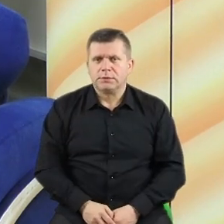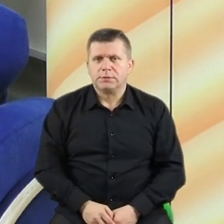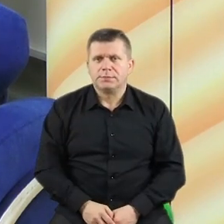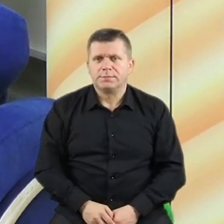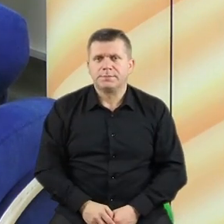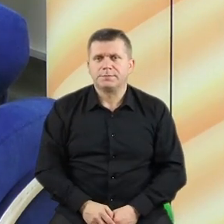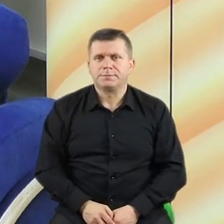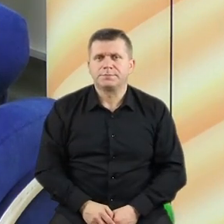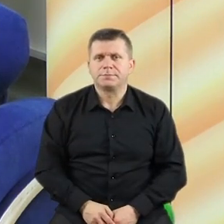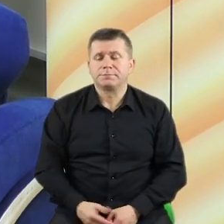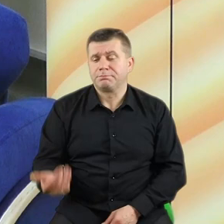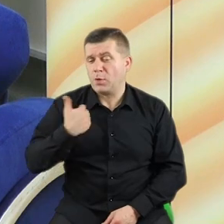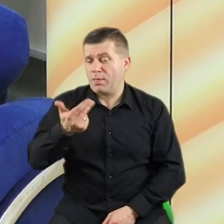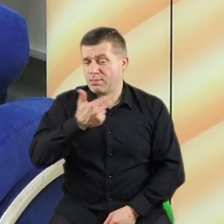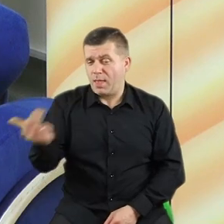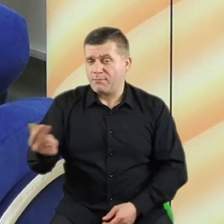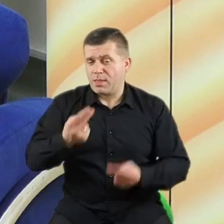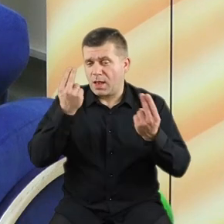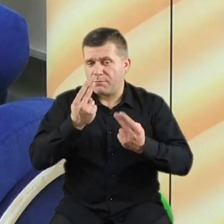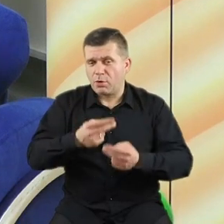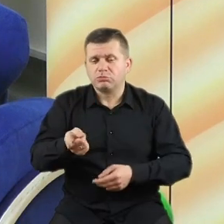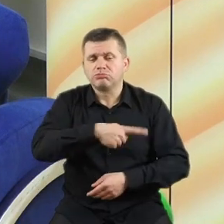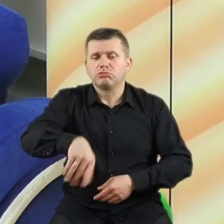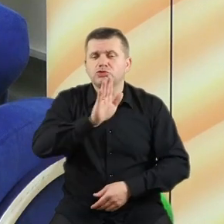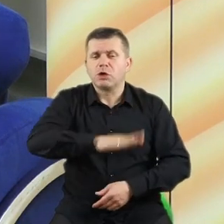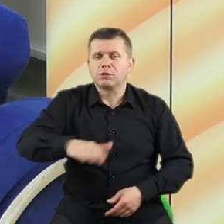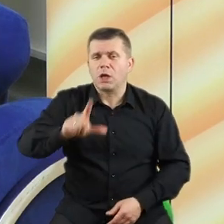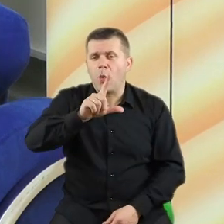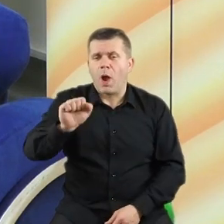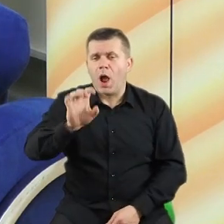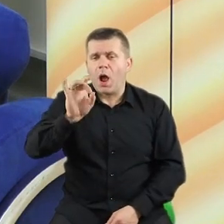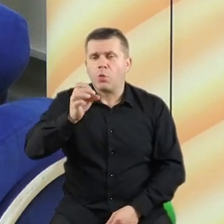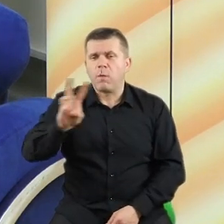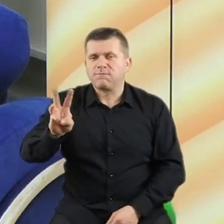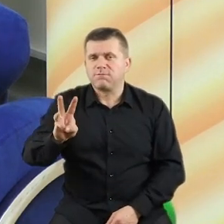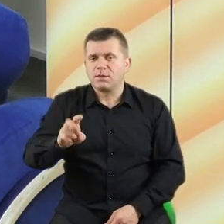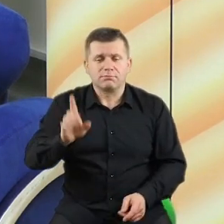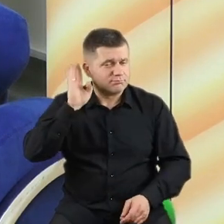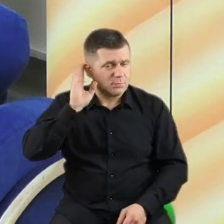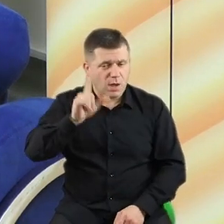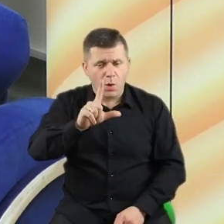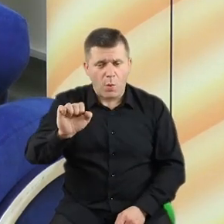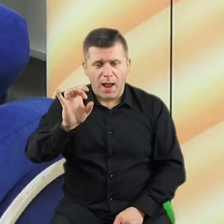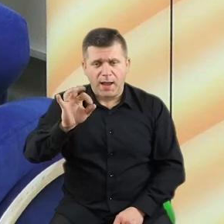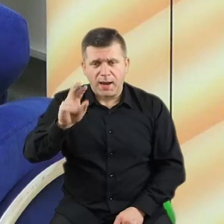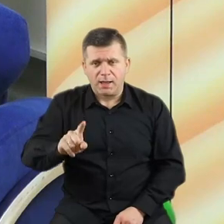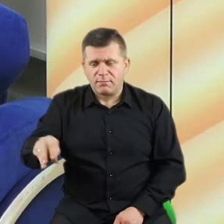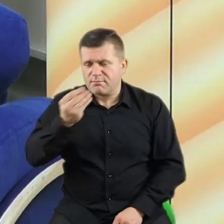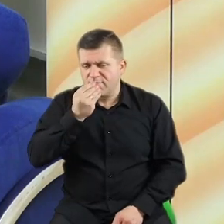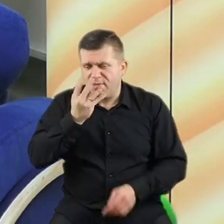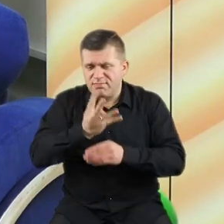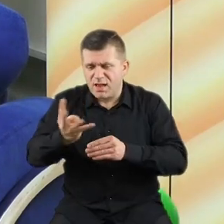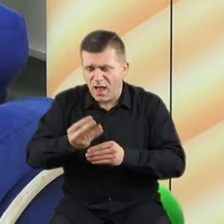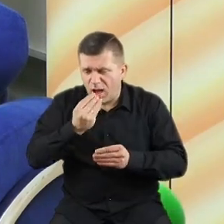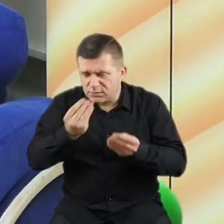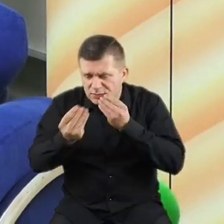versus, tu miałam przecież też temat do reportażu, dzieci łagrów, które w tym samym czasie są w łagrach i wyjadają